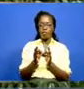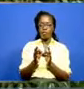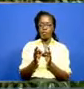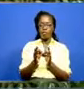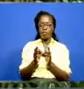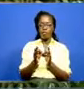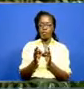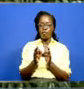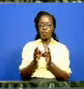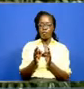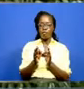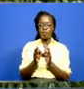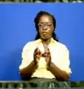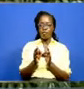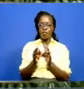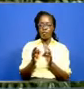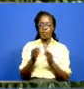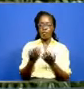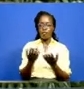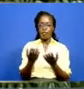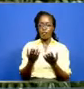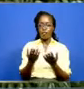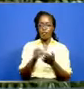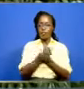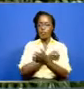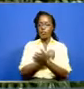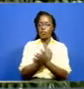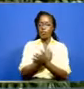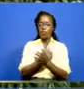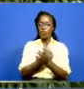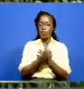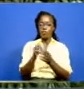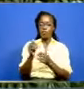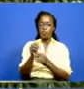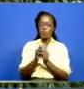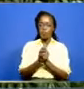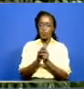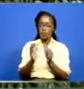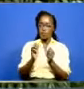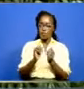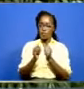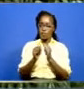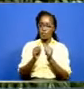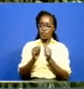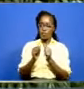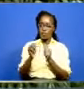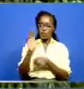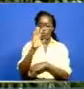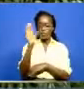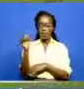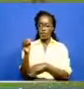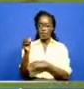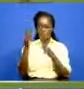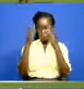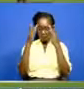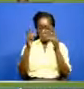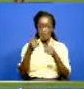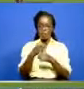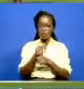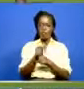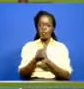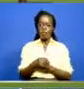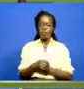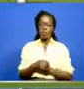ambao tuko nao, and then ya authority ambayo inasimamia mashindano ya Afrika inakuwa kwenye position ya kufanya decision. They